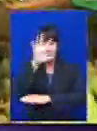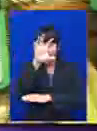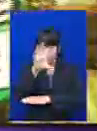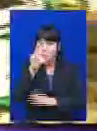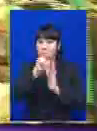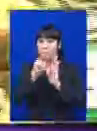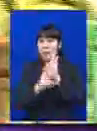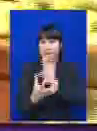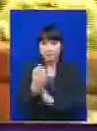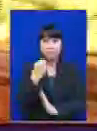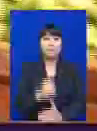เคร่งครัด